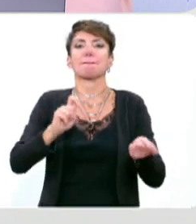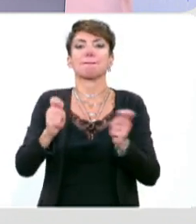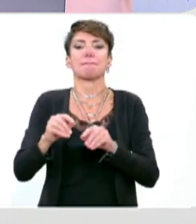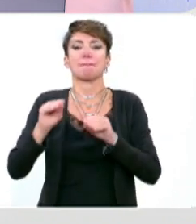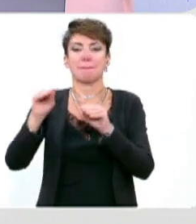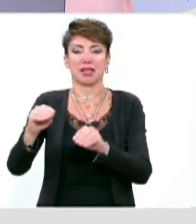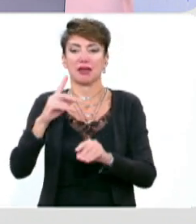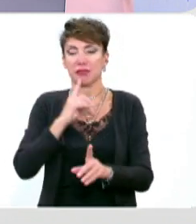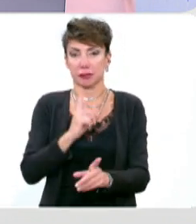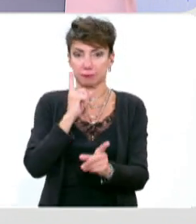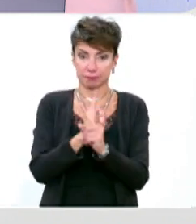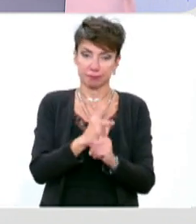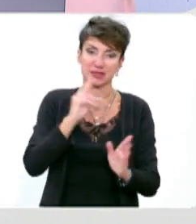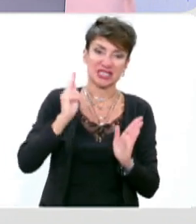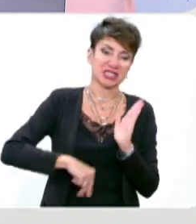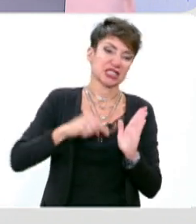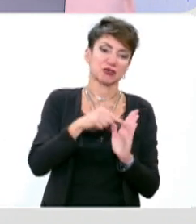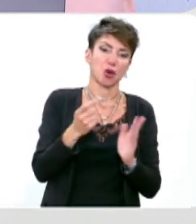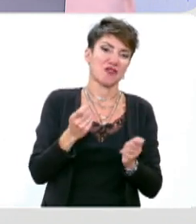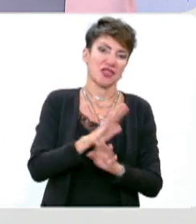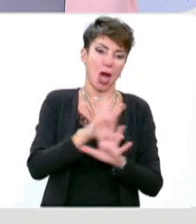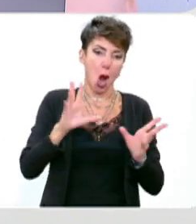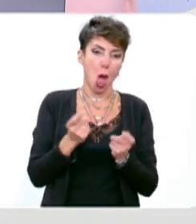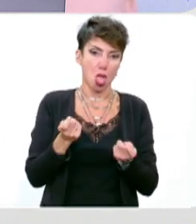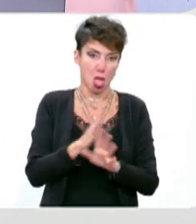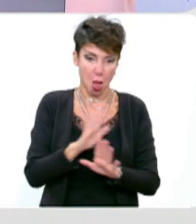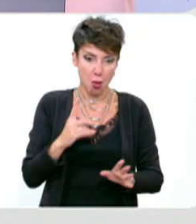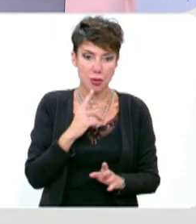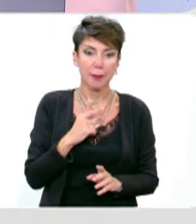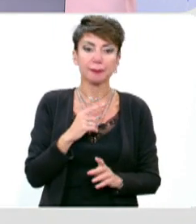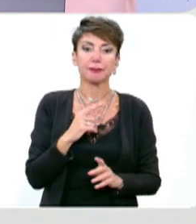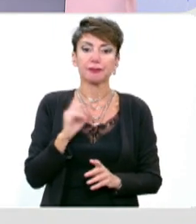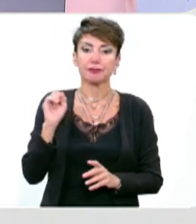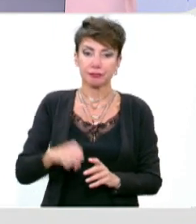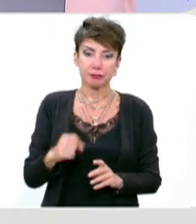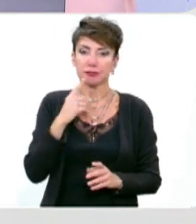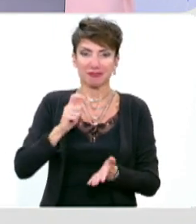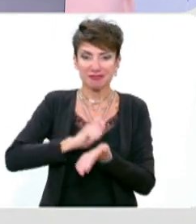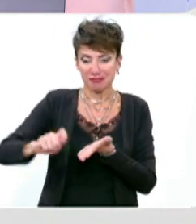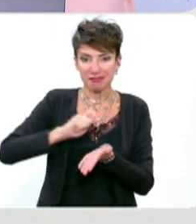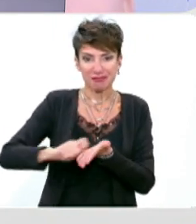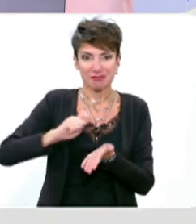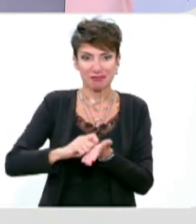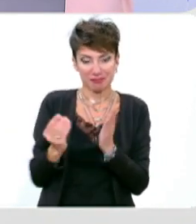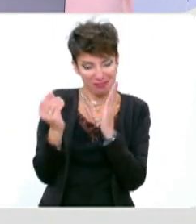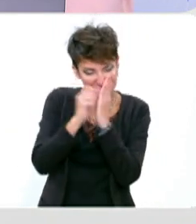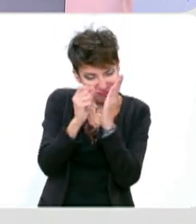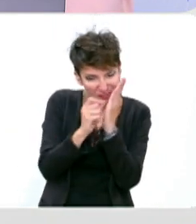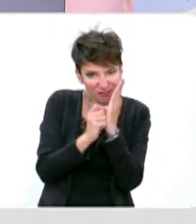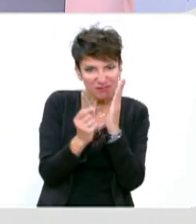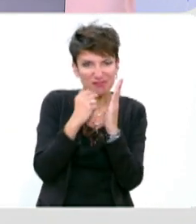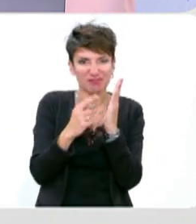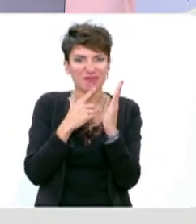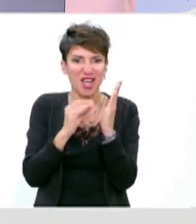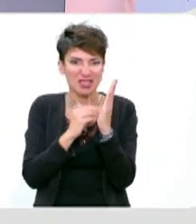γίνεται αποκλειστικά από τους συμβολαιογράφους οι δύο πλευρές συμφώνησαν ότι θα απαγορευτούν πλέον οι χειρόγραφες παραπομπές και τα σαρωμένο γραφα που δυσκολεύουν τη